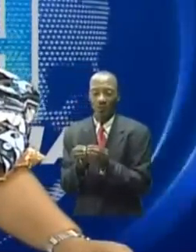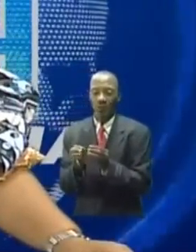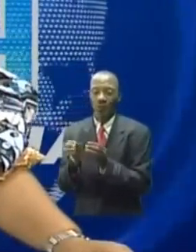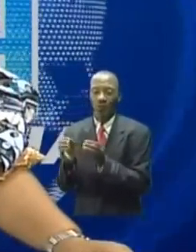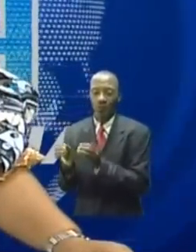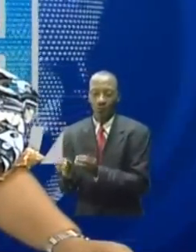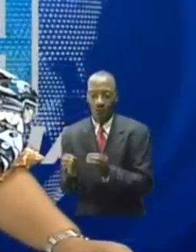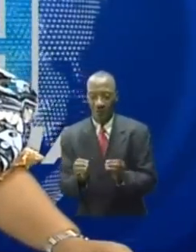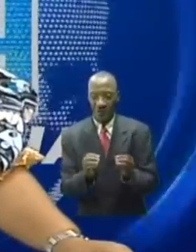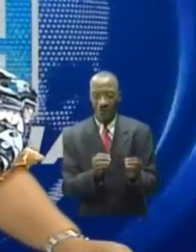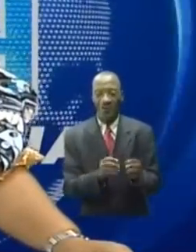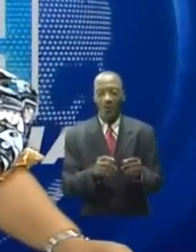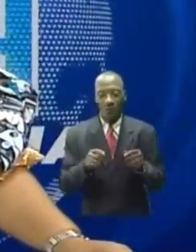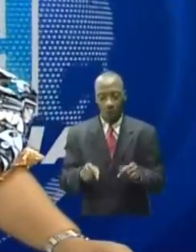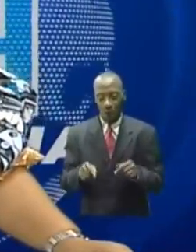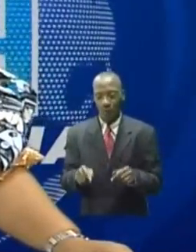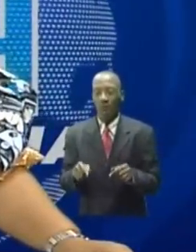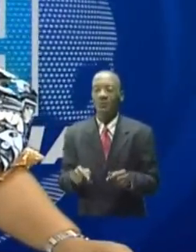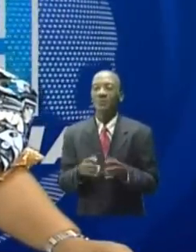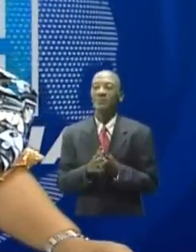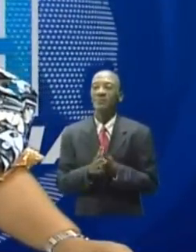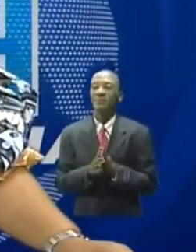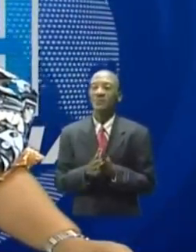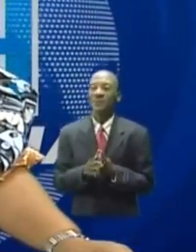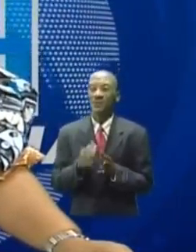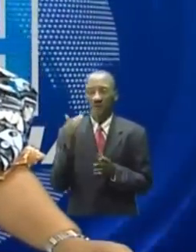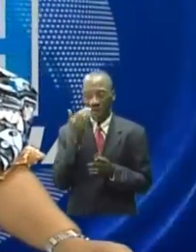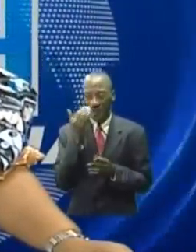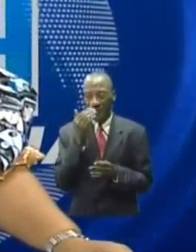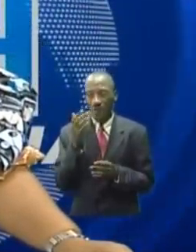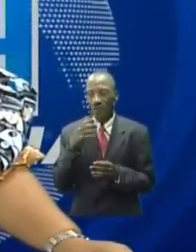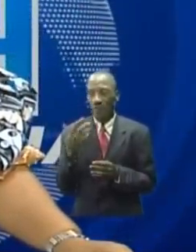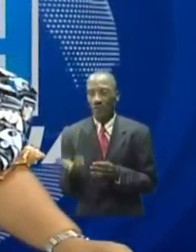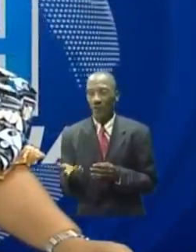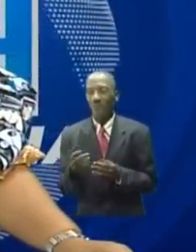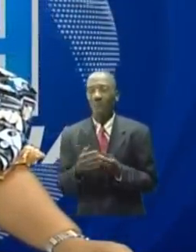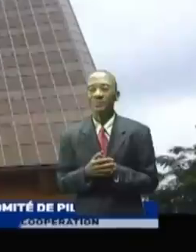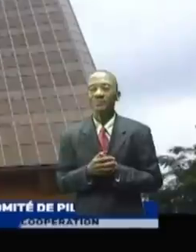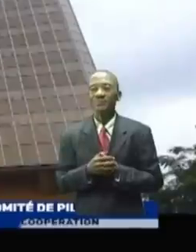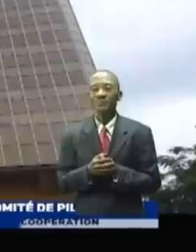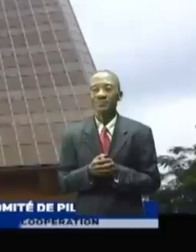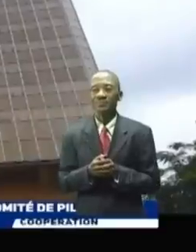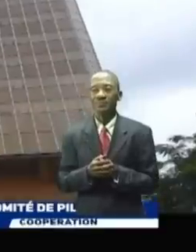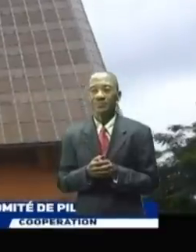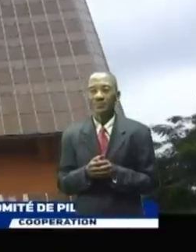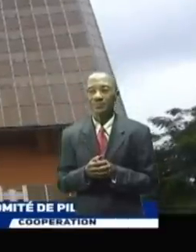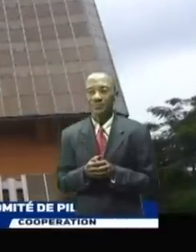ouverts par le ministre des Finances Nicolas Kazadi. Rikin Zuziloya, Mayuel.